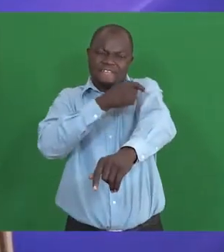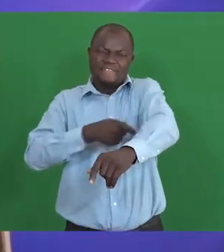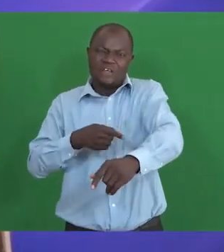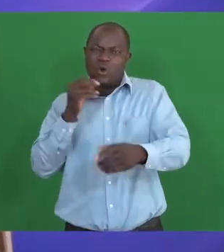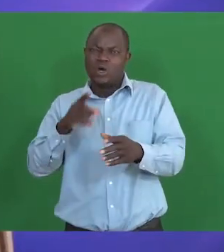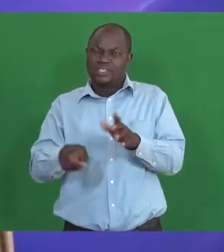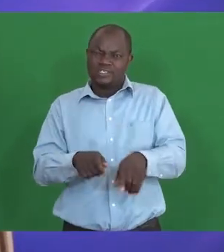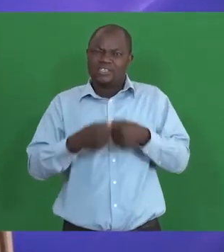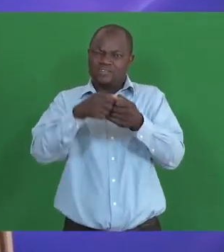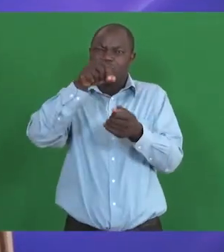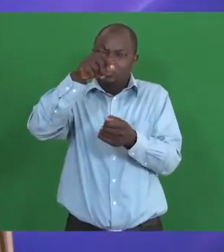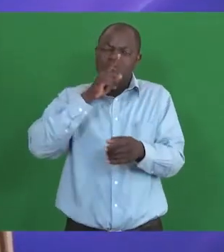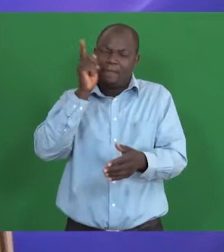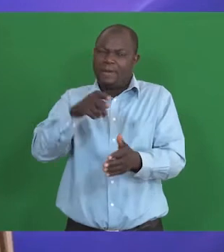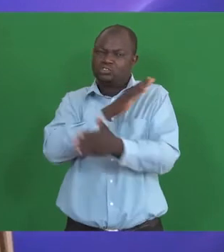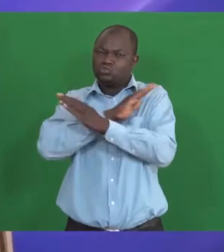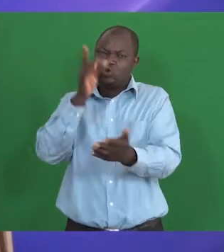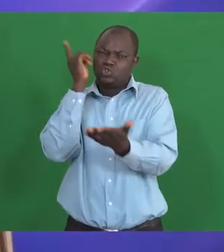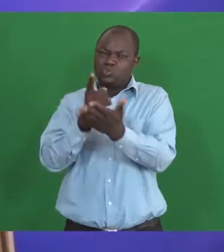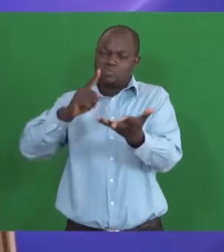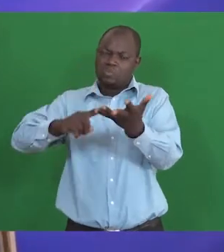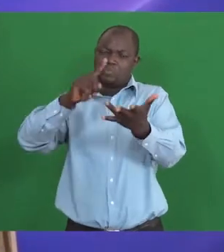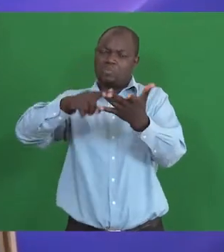muko unenge wekuti varomba yokunzi izvo. Kana uchinge vaenda